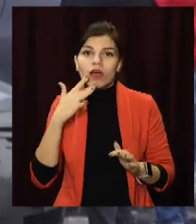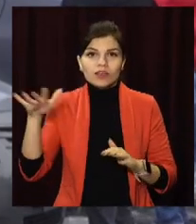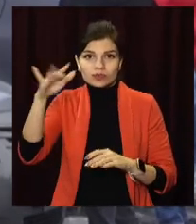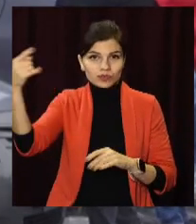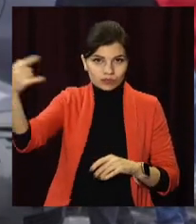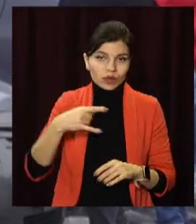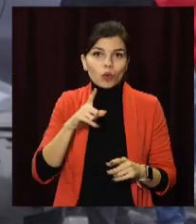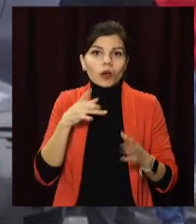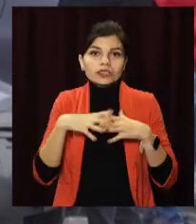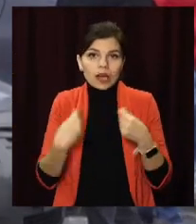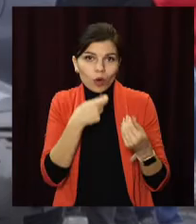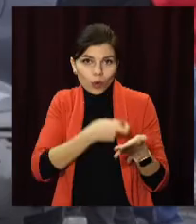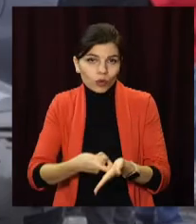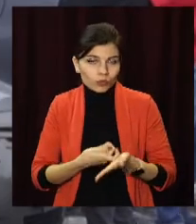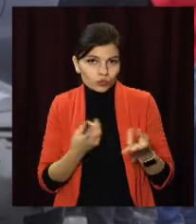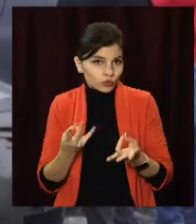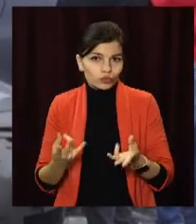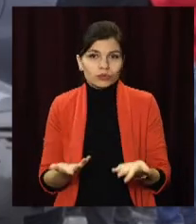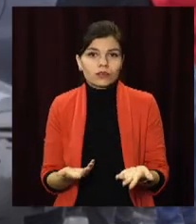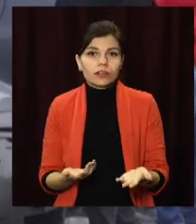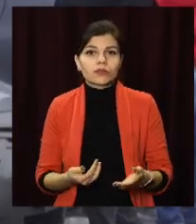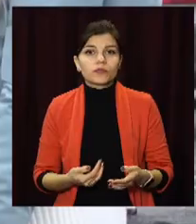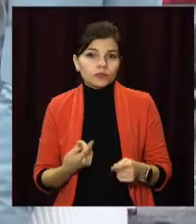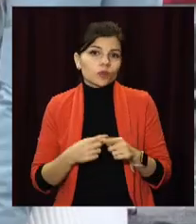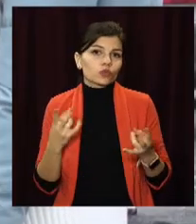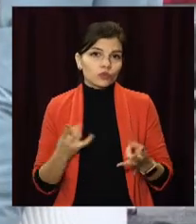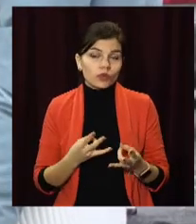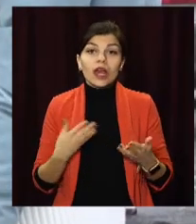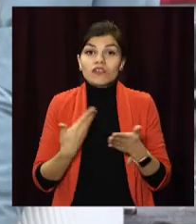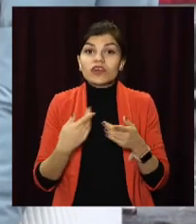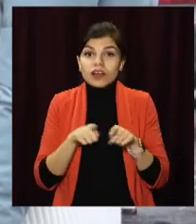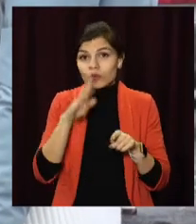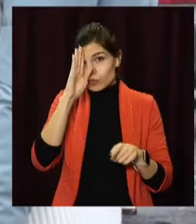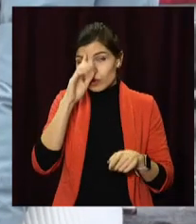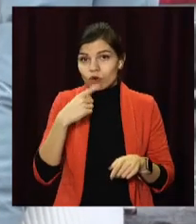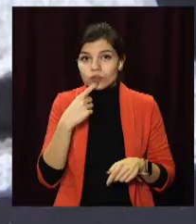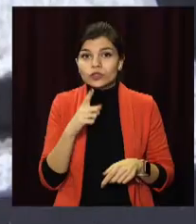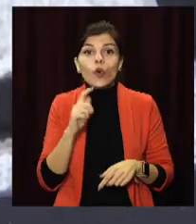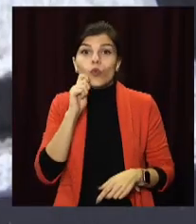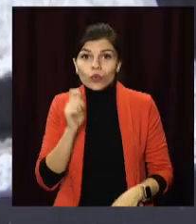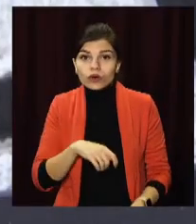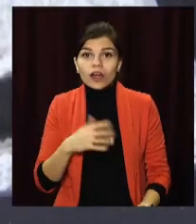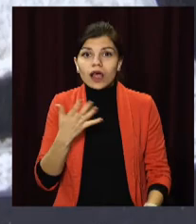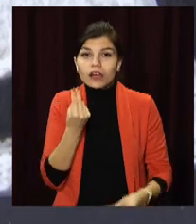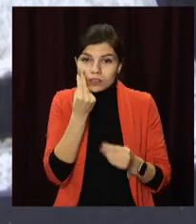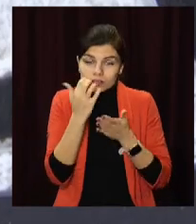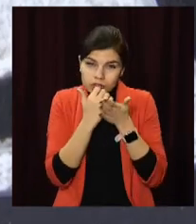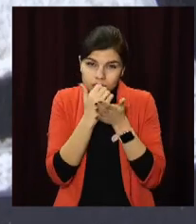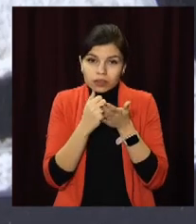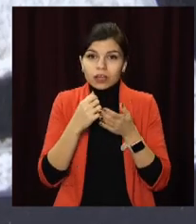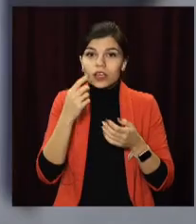щоб годувати сім'ю. Була потреба. Відтак, каже чоловік, українець, який нашкріп на